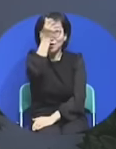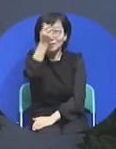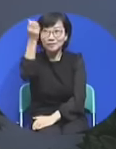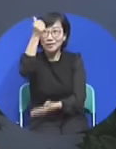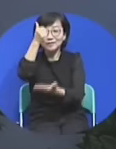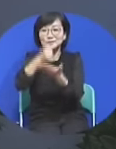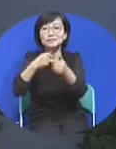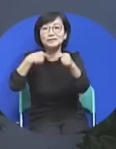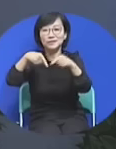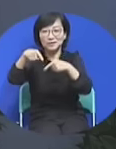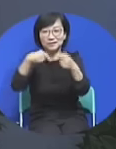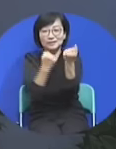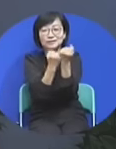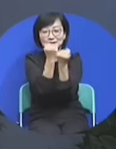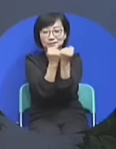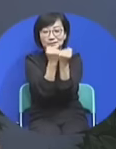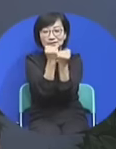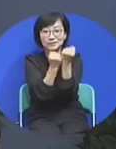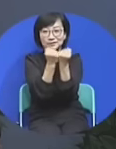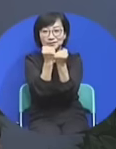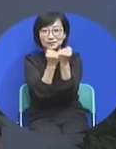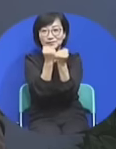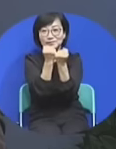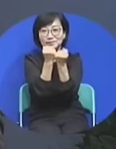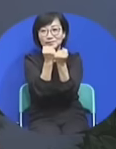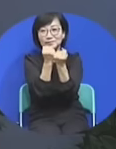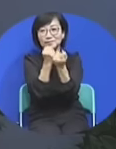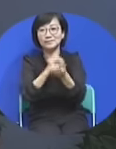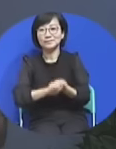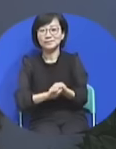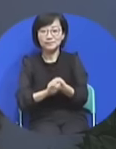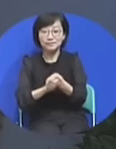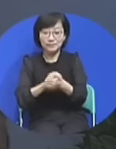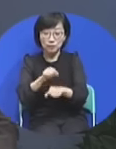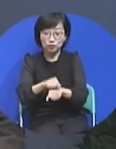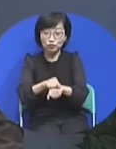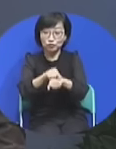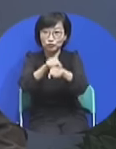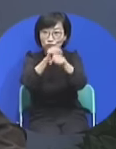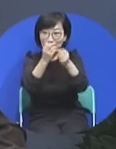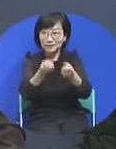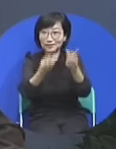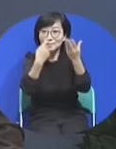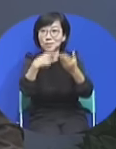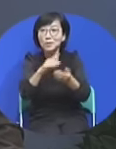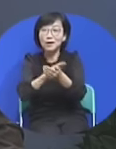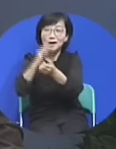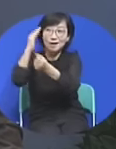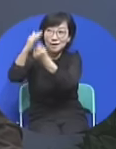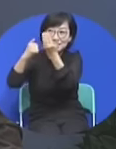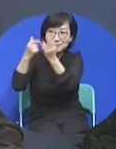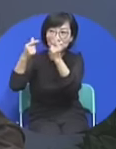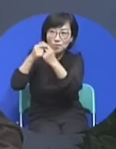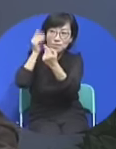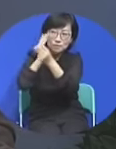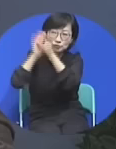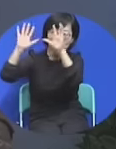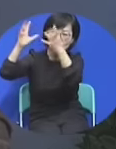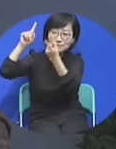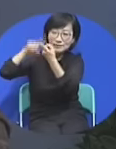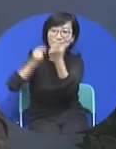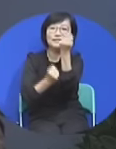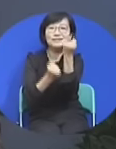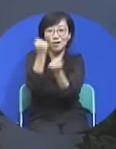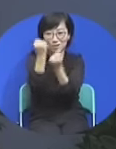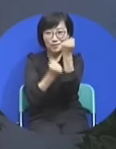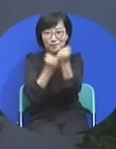설명하는 거예요. Pentecost explains about the power of the Holy Spirit. 수장절 이 말은 하나님과 천국을 설명하는 겁니다. And the ingathering explains